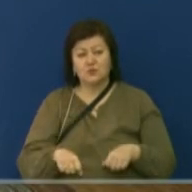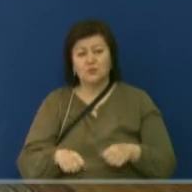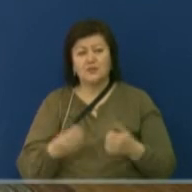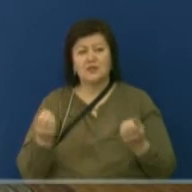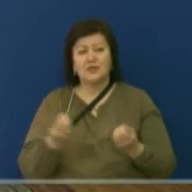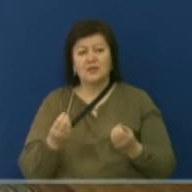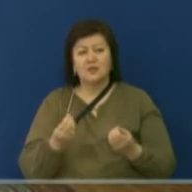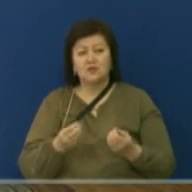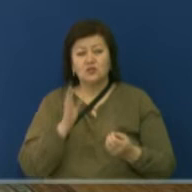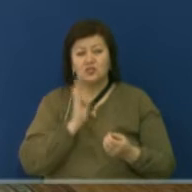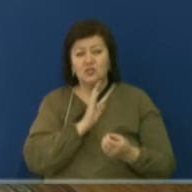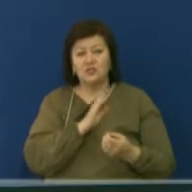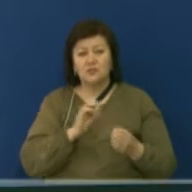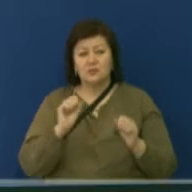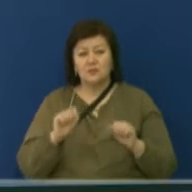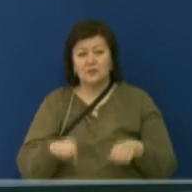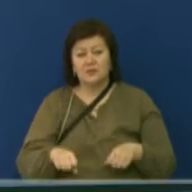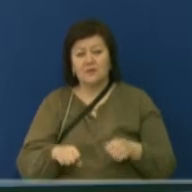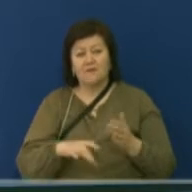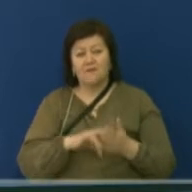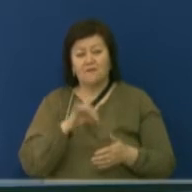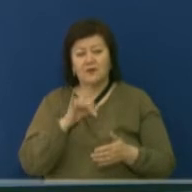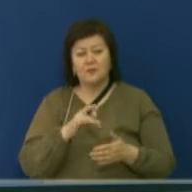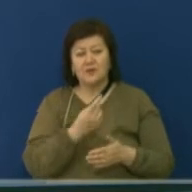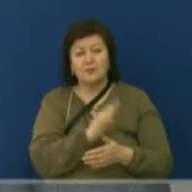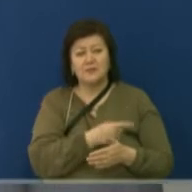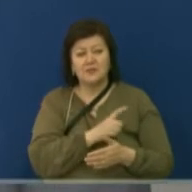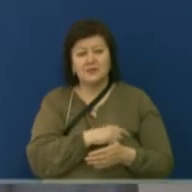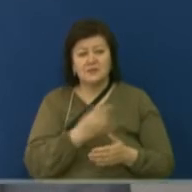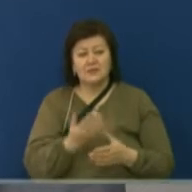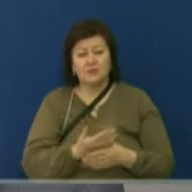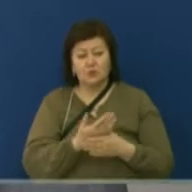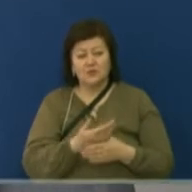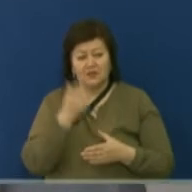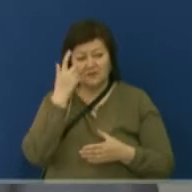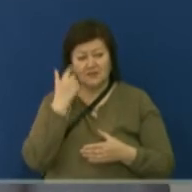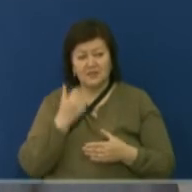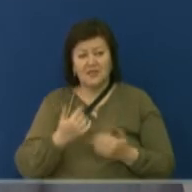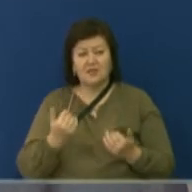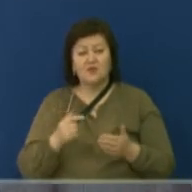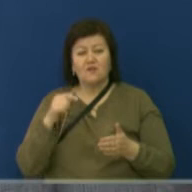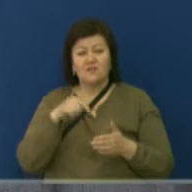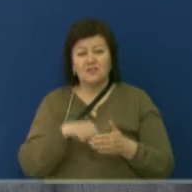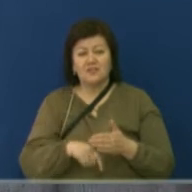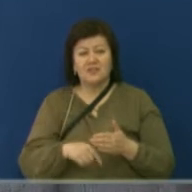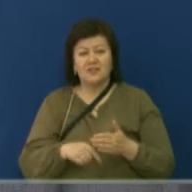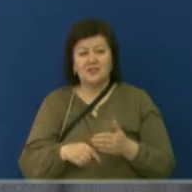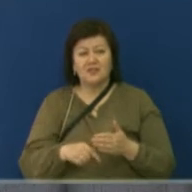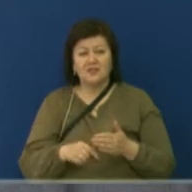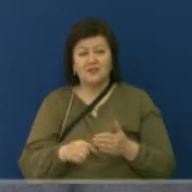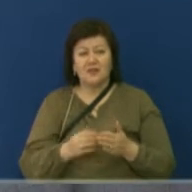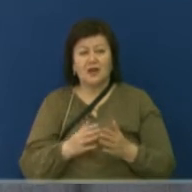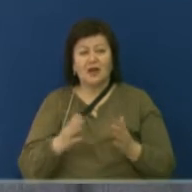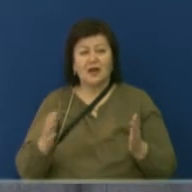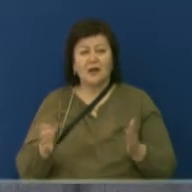того, жителям будет предоставлена возможность выбора медицинской помощи, говорят врачи. Как вы знаете, с внедрением системы СМС объем